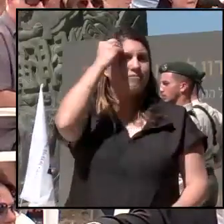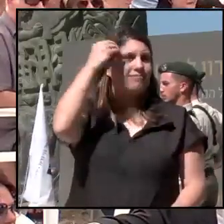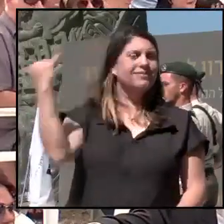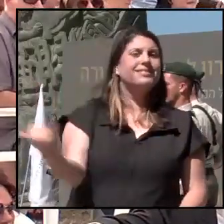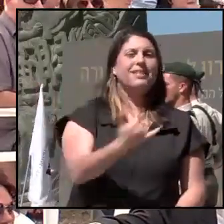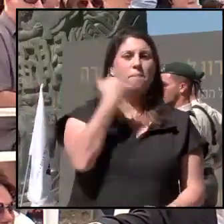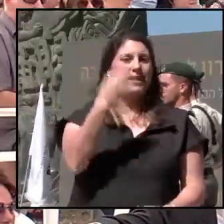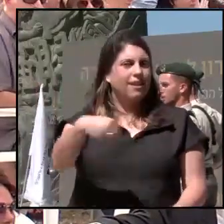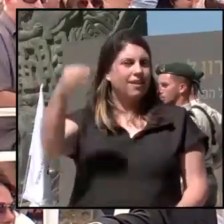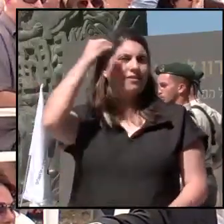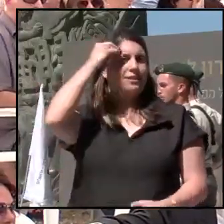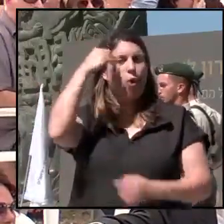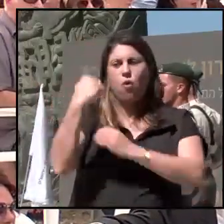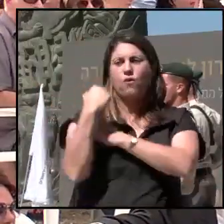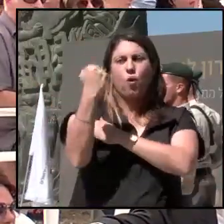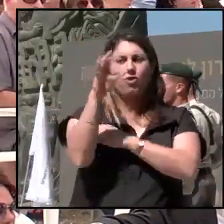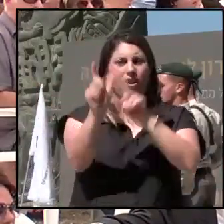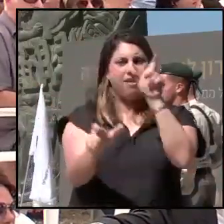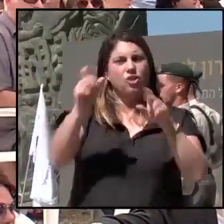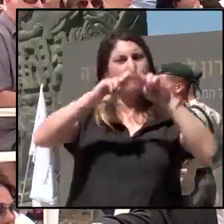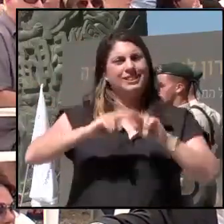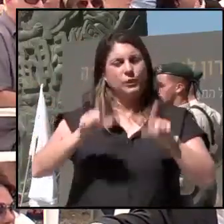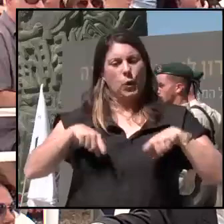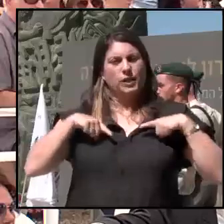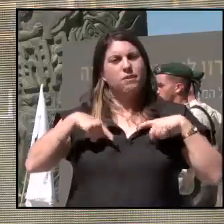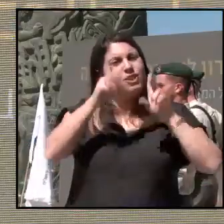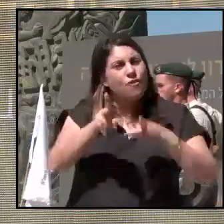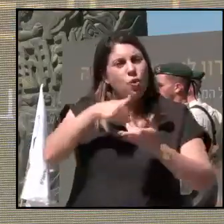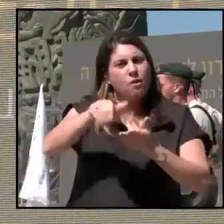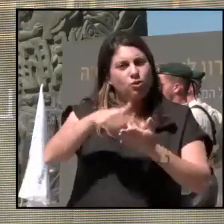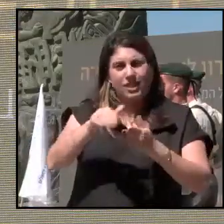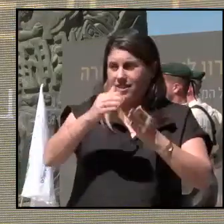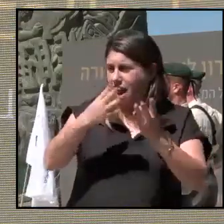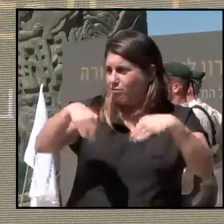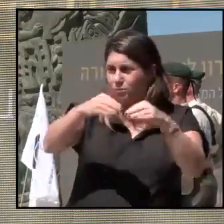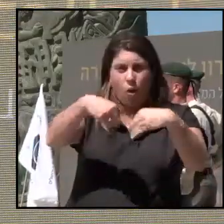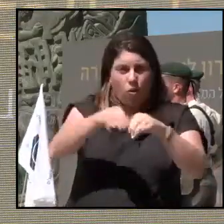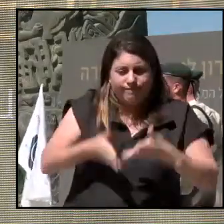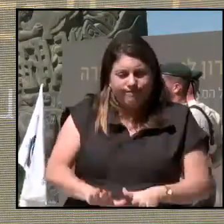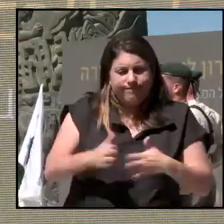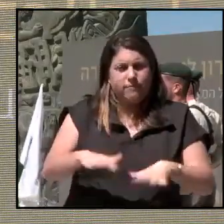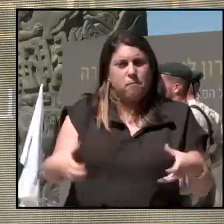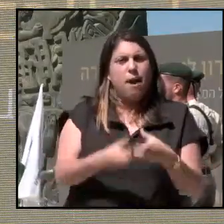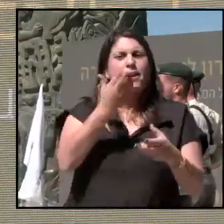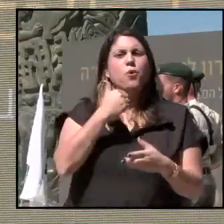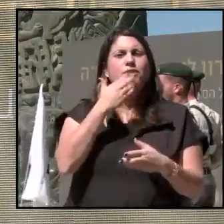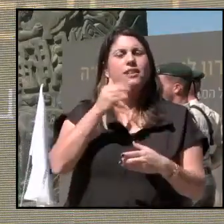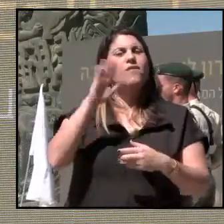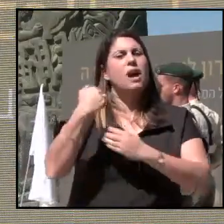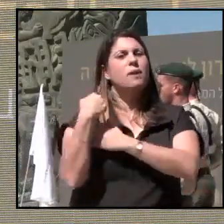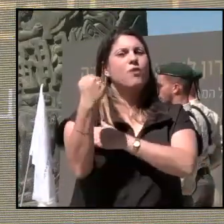תמיד את גבורתם של השורדים שאפשרו את המשך קיום משפחות רבות בעם היהודי, ואת גבורתם של